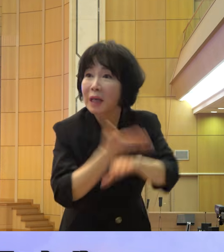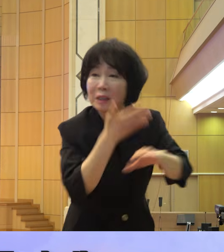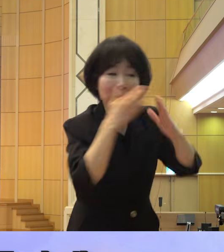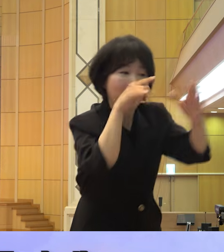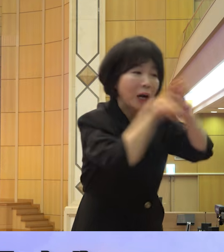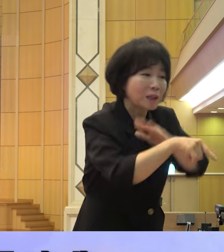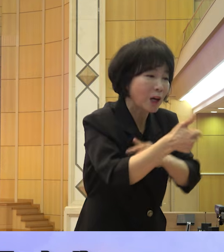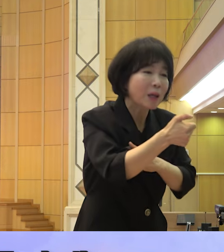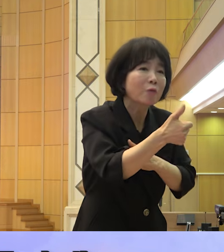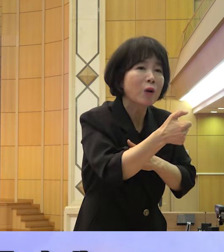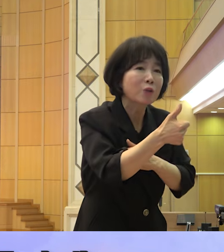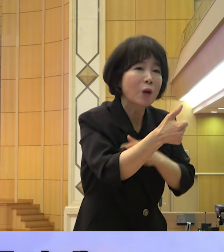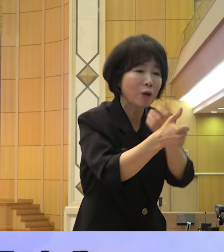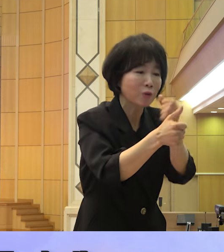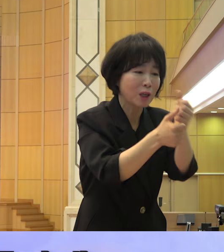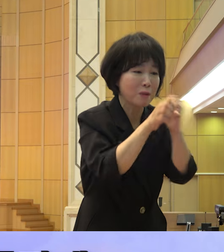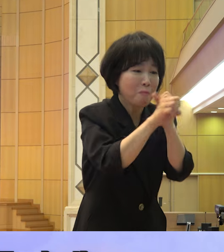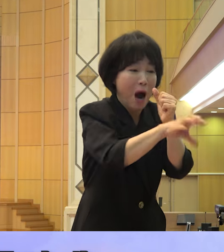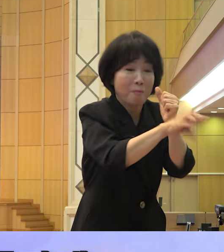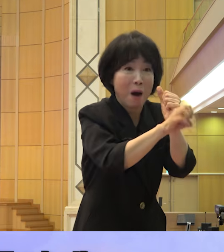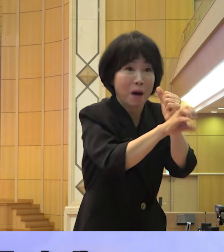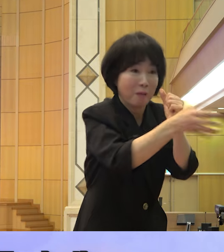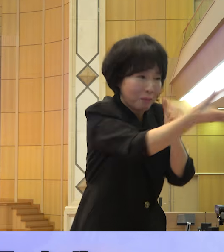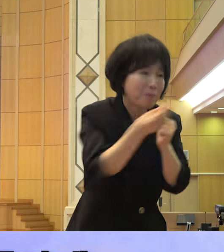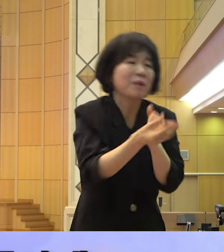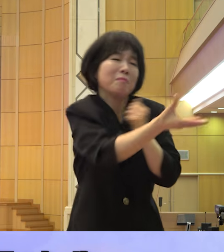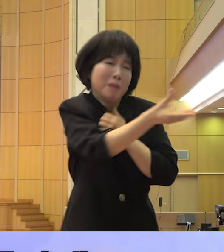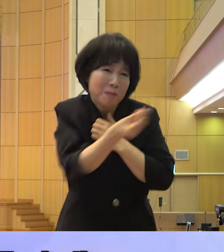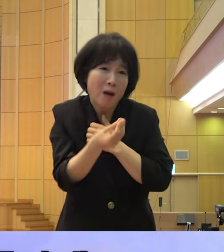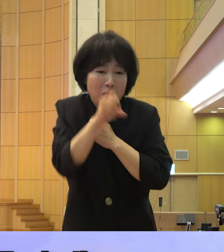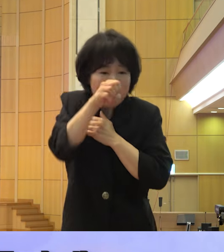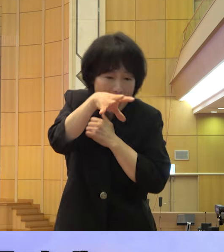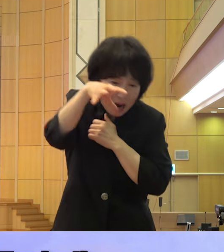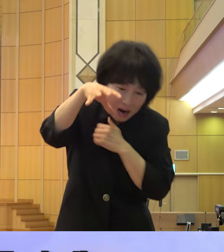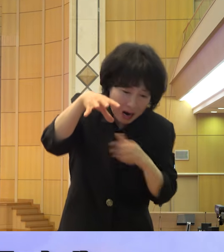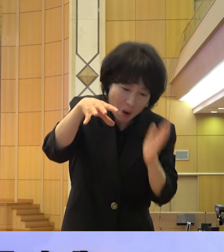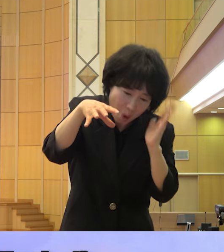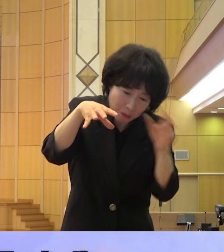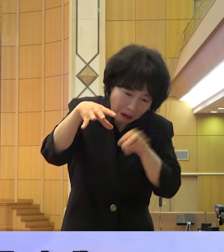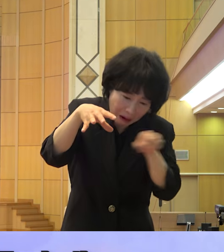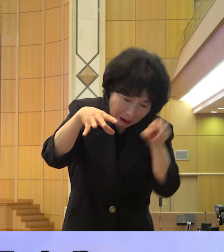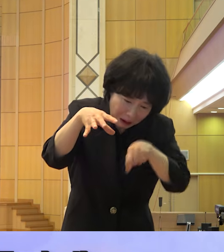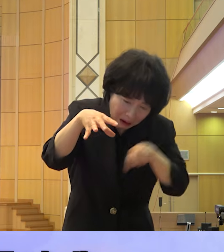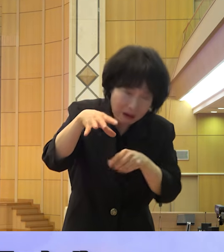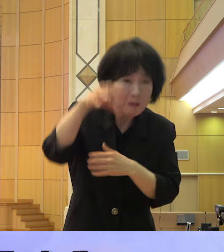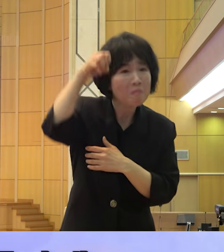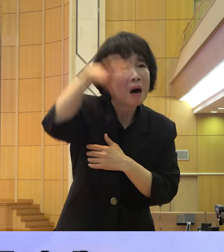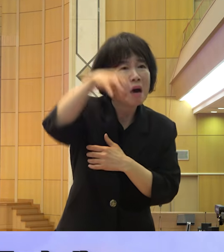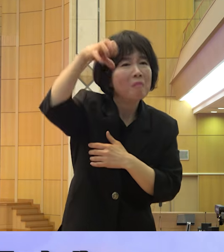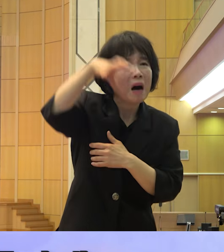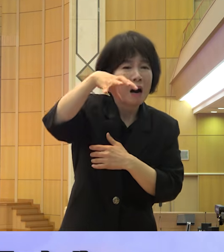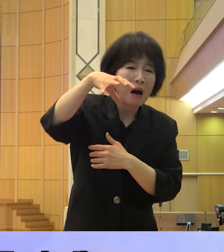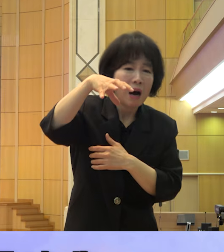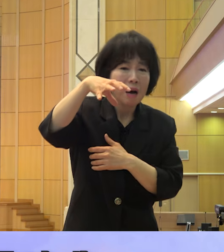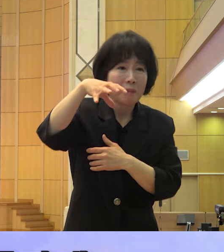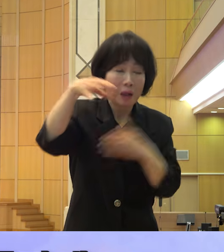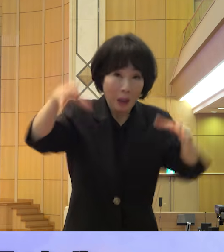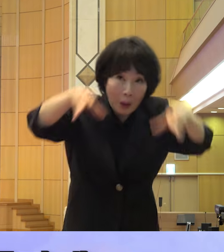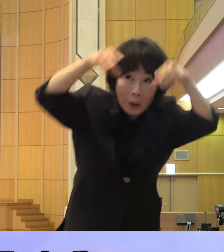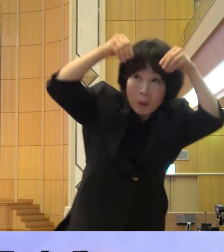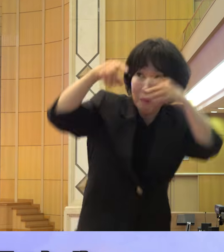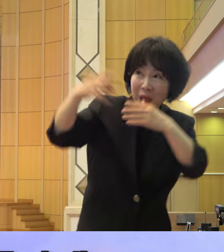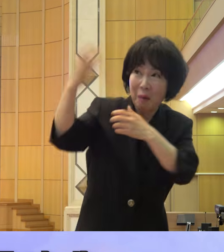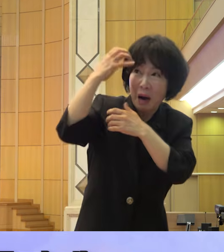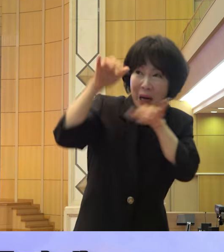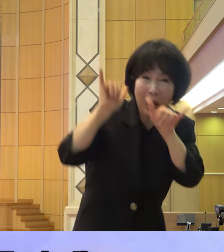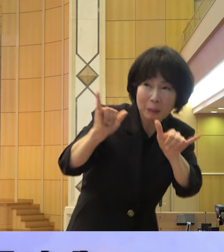그러니까 그 배터리 좀 사게 해달라고 그랬더니 그 할머니가 돈을 얼마 주더라고요. 그래가지고 후레쉬에다가 배터리 넣어가지고 이 집을 뒤집어 쓰고 담요